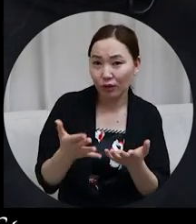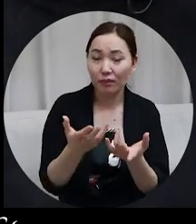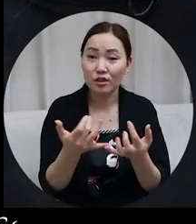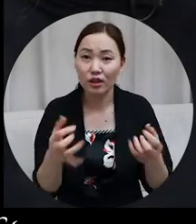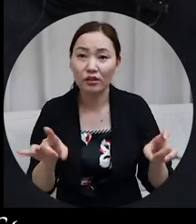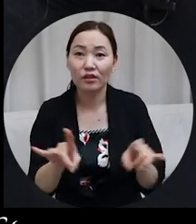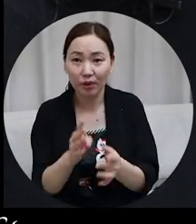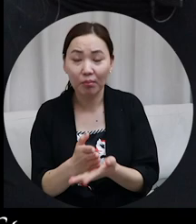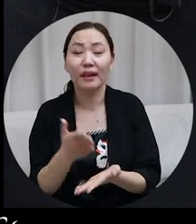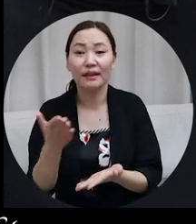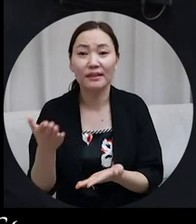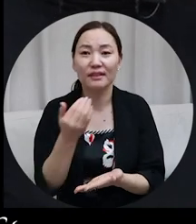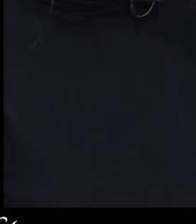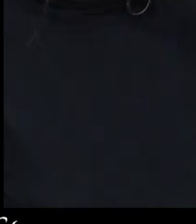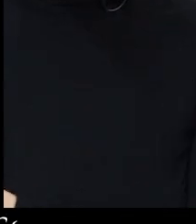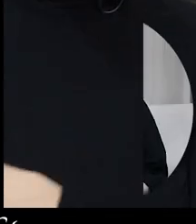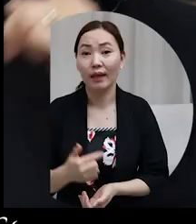дээ.